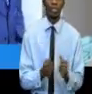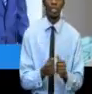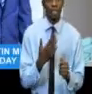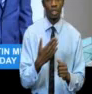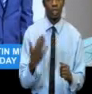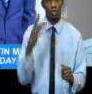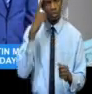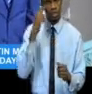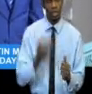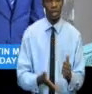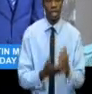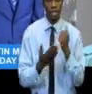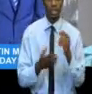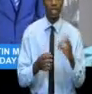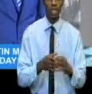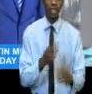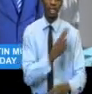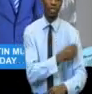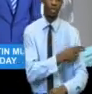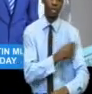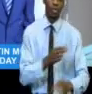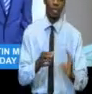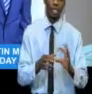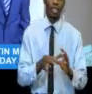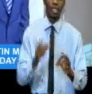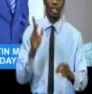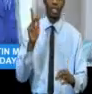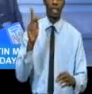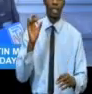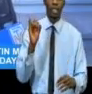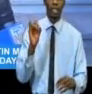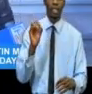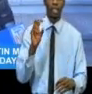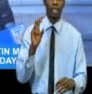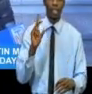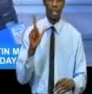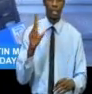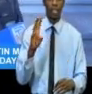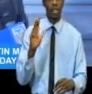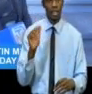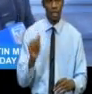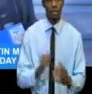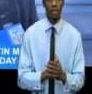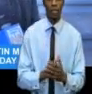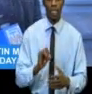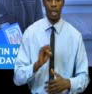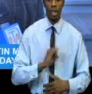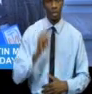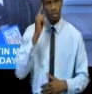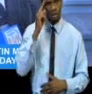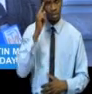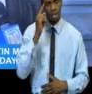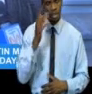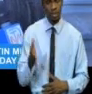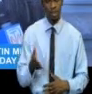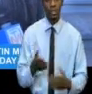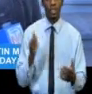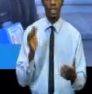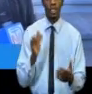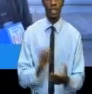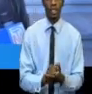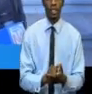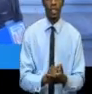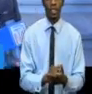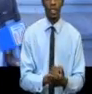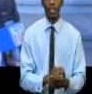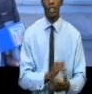nous allons devoir lui remettre durant notre séjour ici. Je pense que je lui ai parlé également de la visite que je ferai au